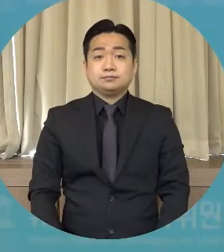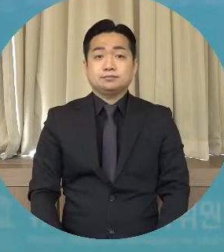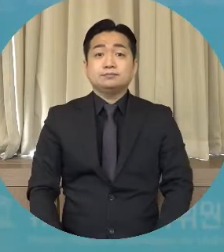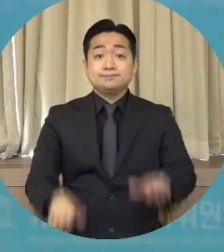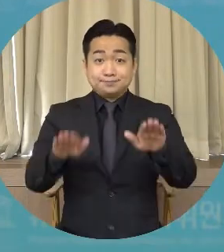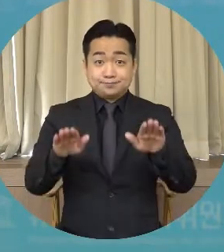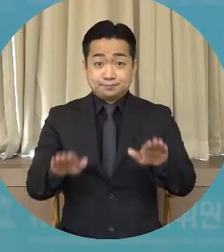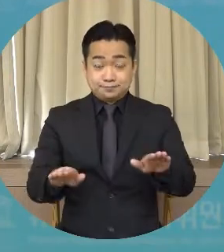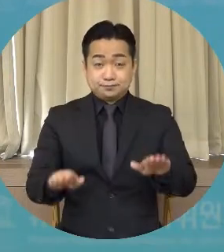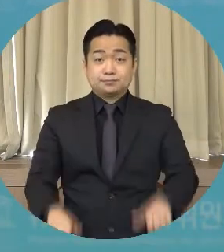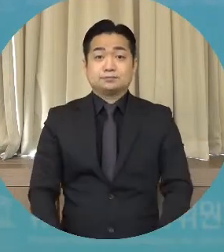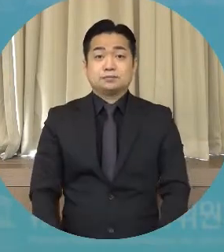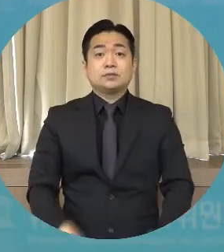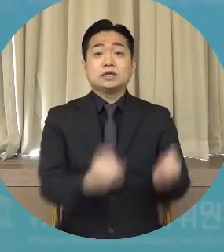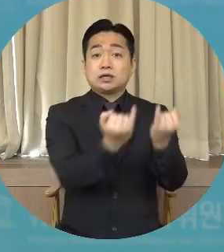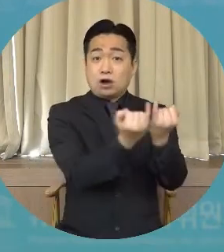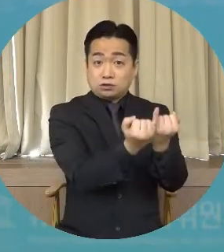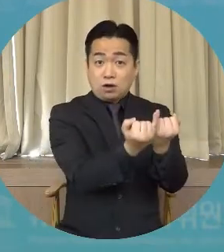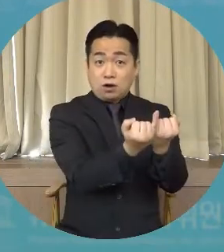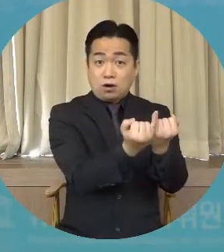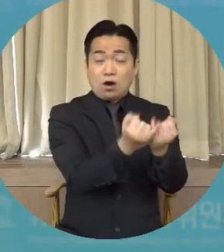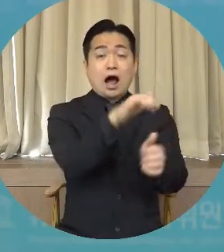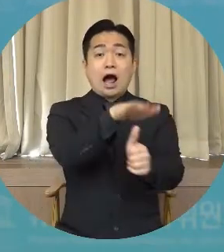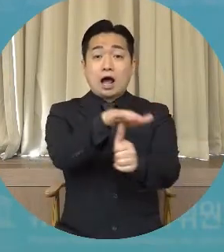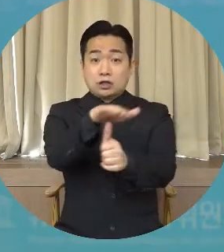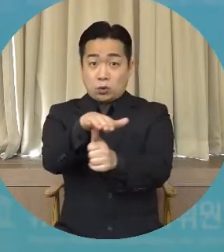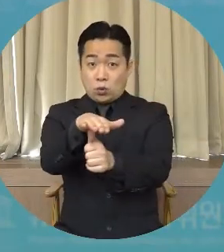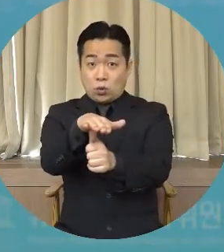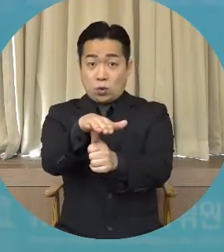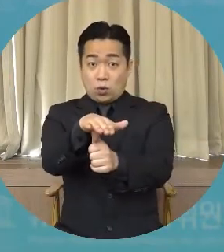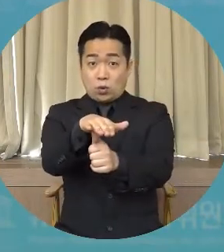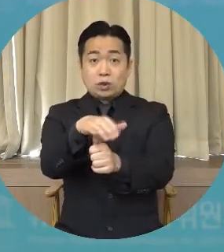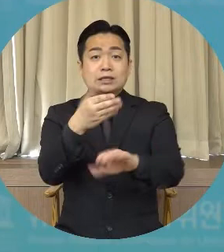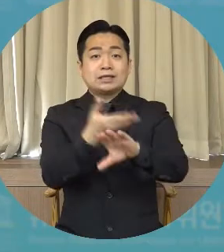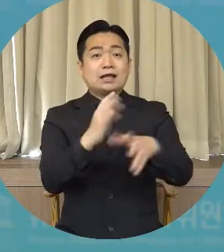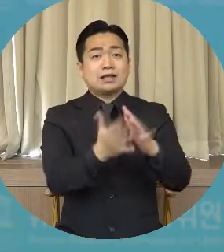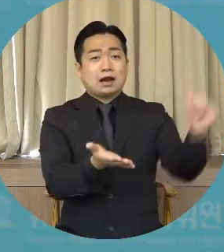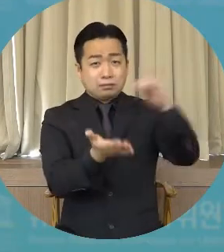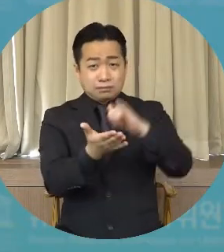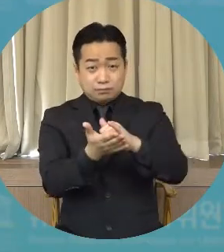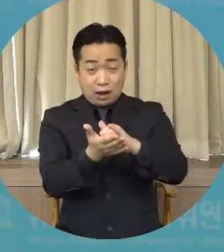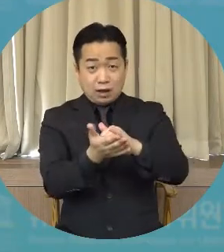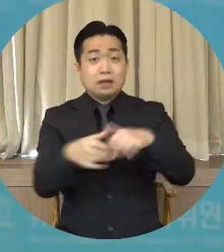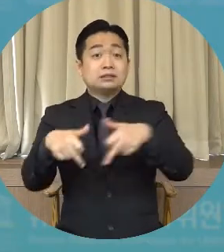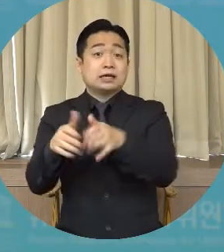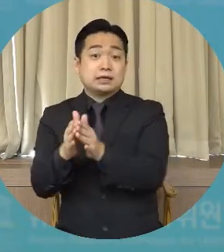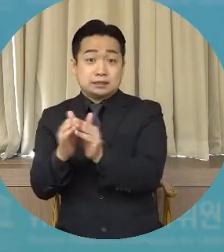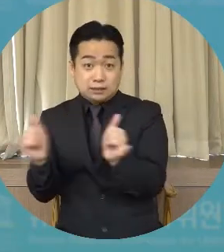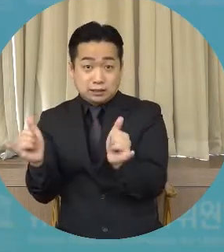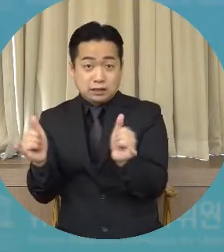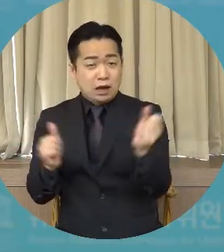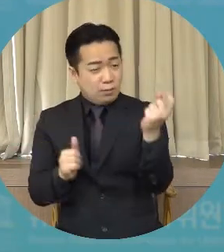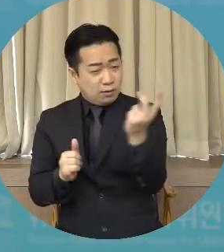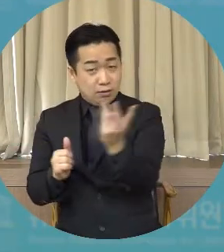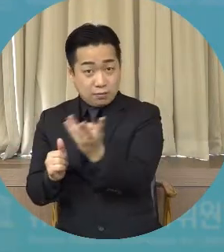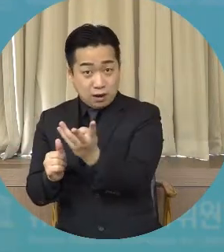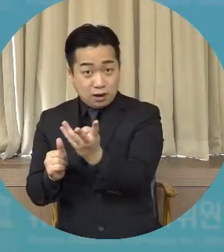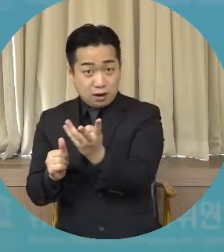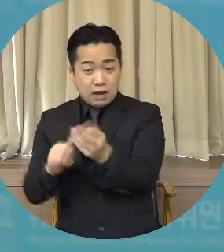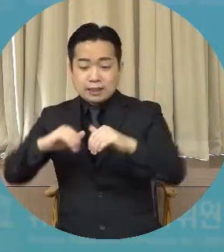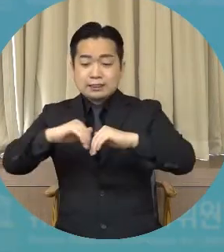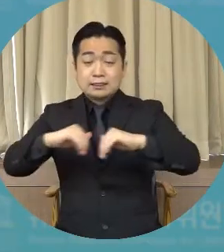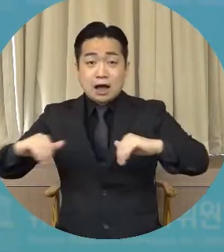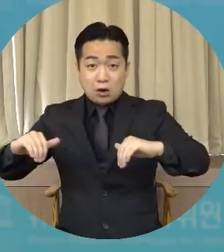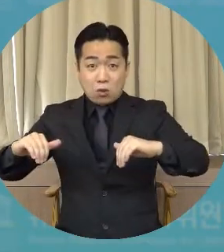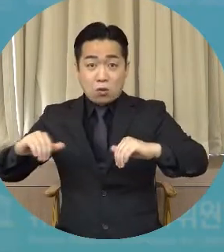현재 여성, 아동, 이주노동자, 장애인의 권리를 별도의